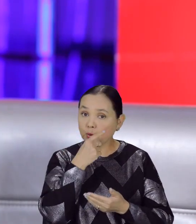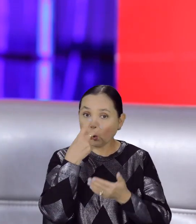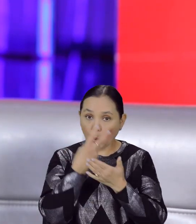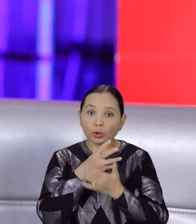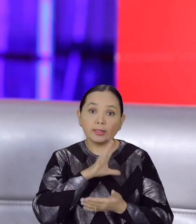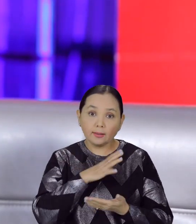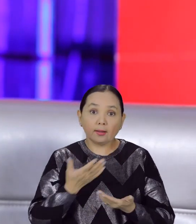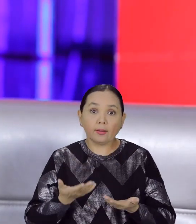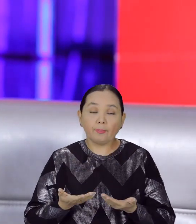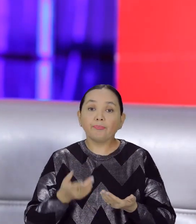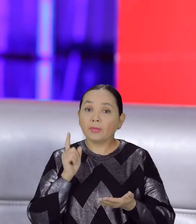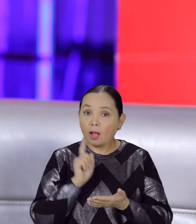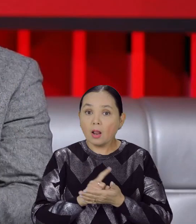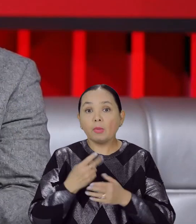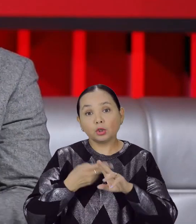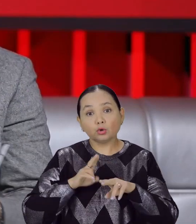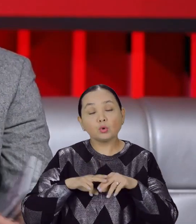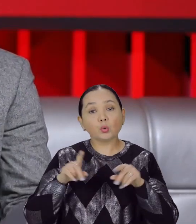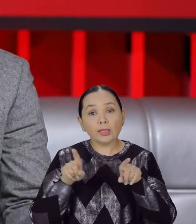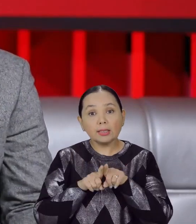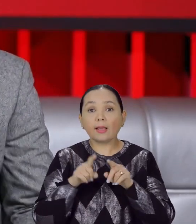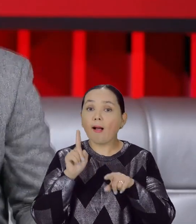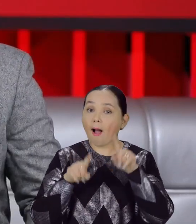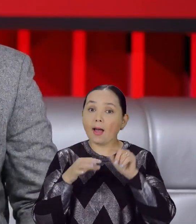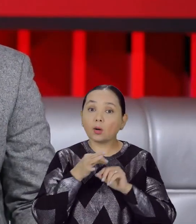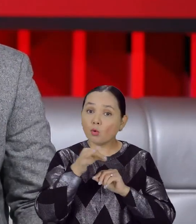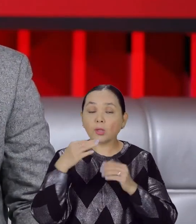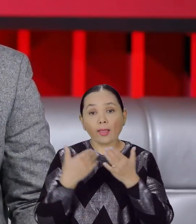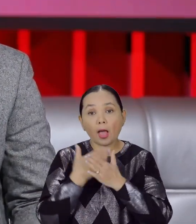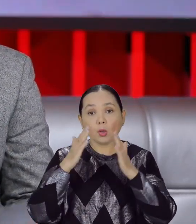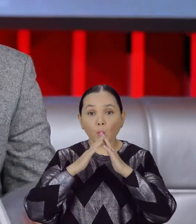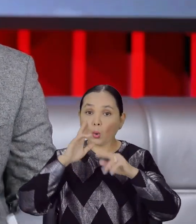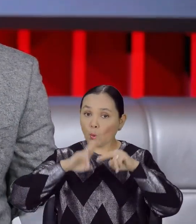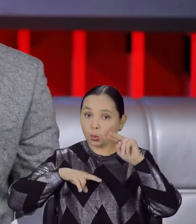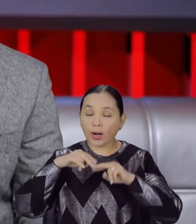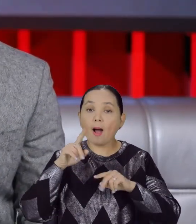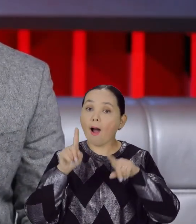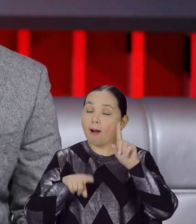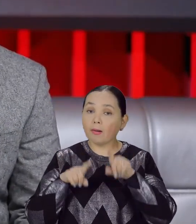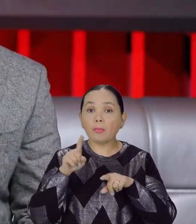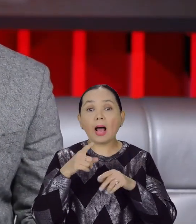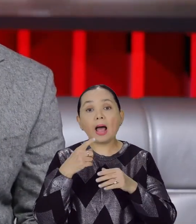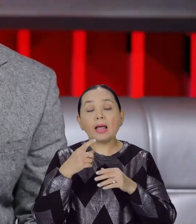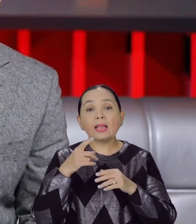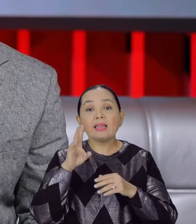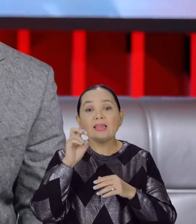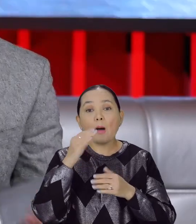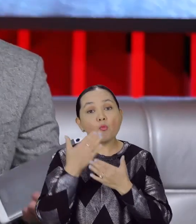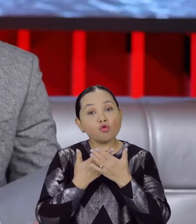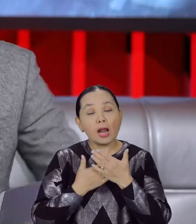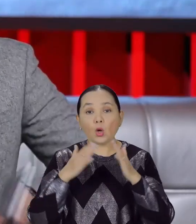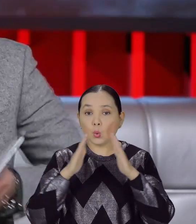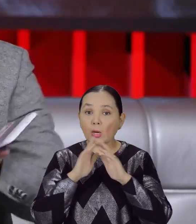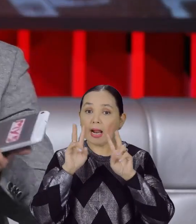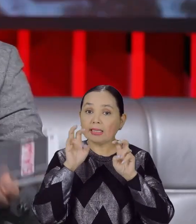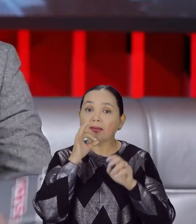bilan ko'rdik hattoki. Albatta, shuningdek, ayrim hududlarda yangi uylar qurilyapti, ularning ayrimlarini namunali uylar deyiladi. Ana